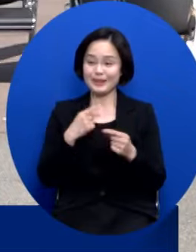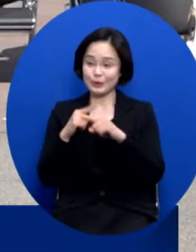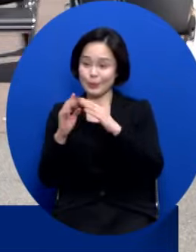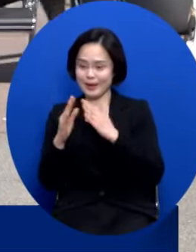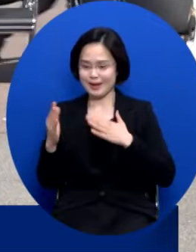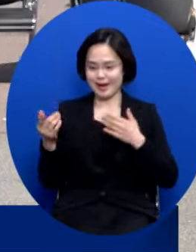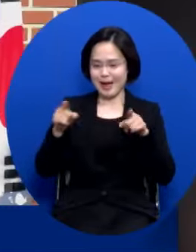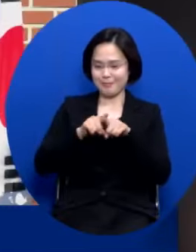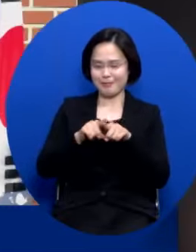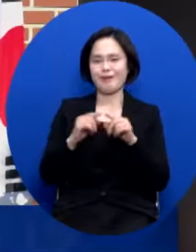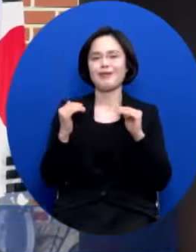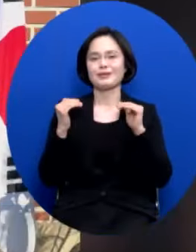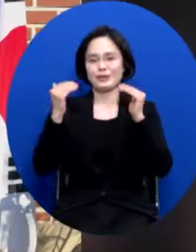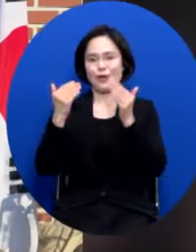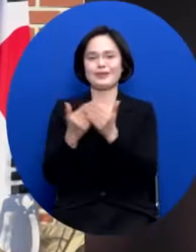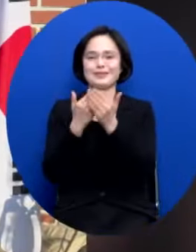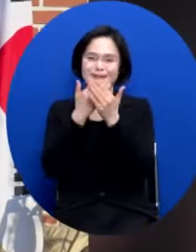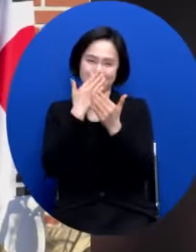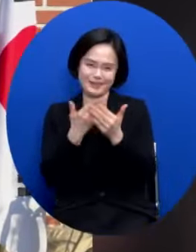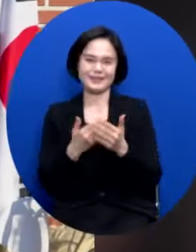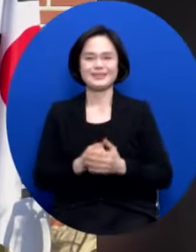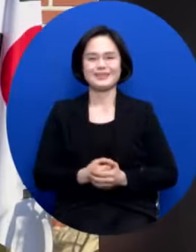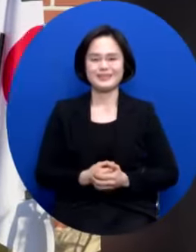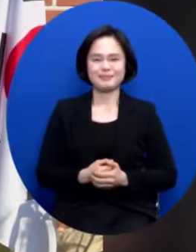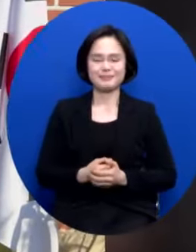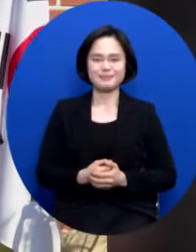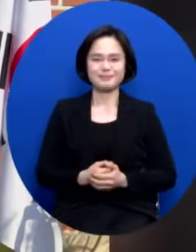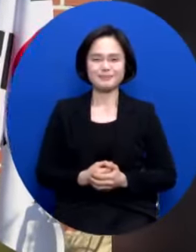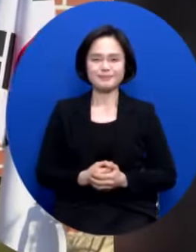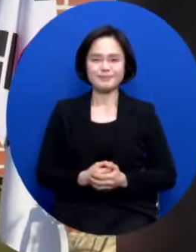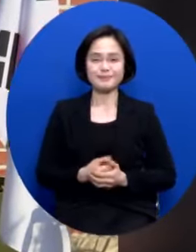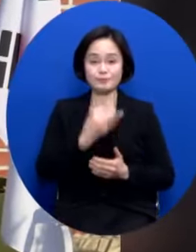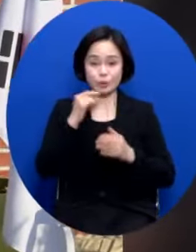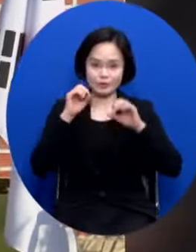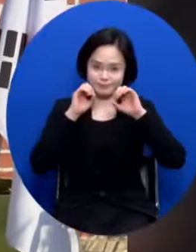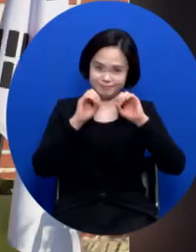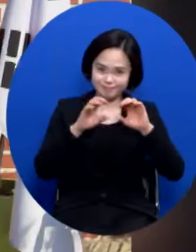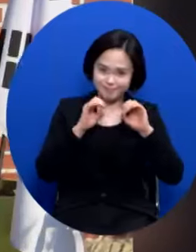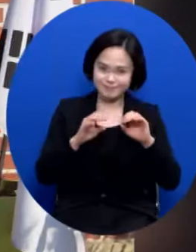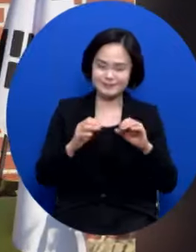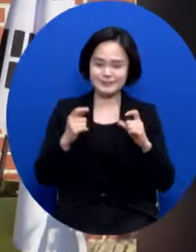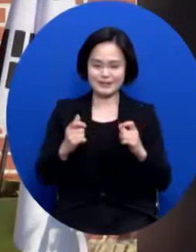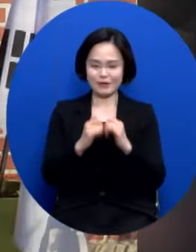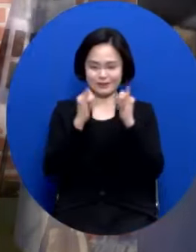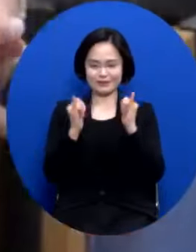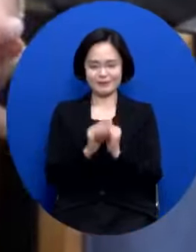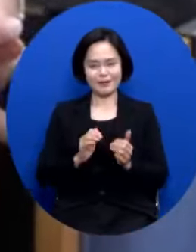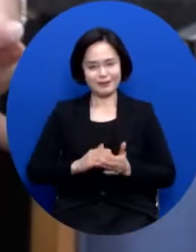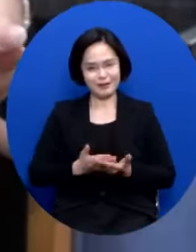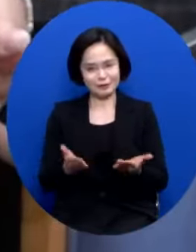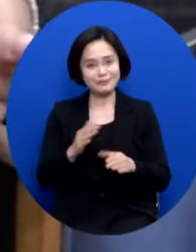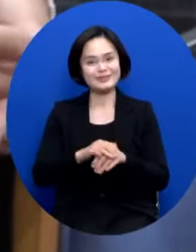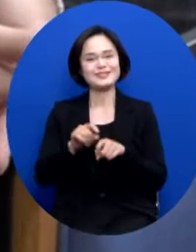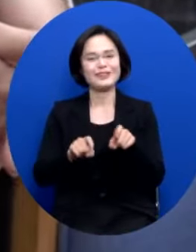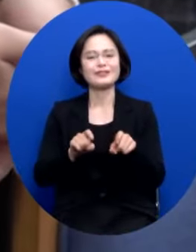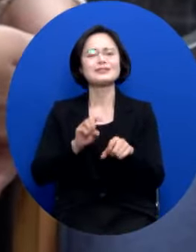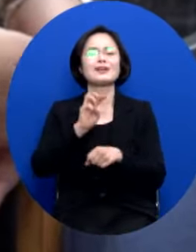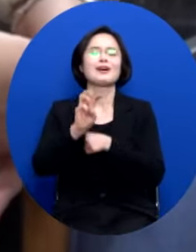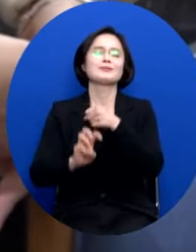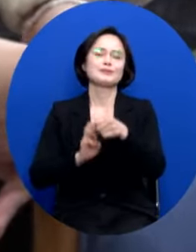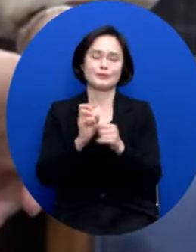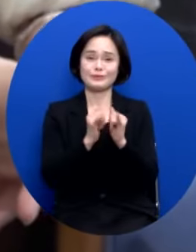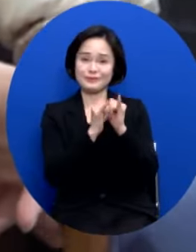계기가 되었습니다. 학원 복음화와 지역 섬김을 실천해온 교회의 30년 역사, 그 원동력은 오직